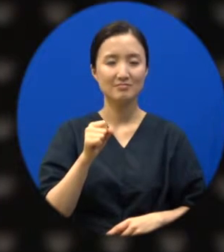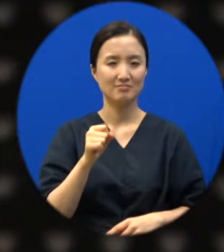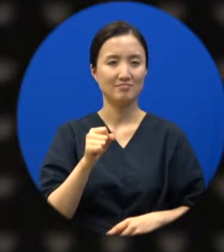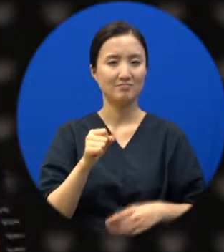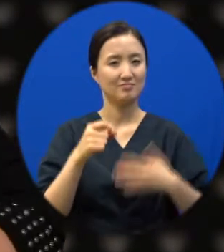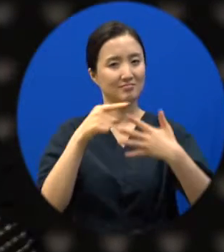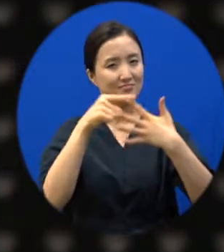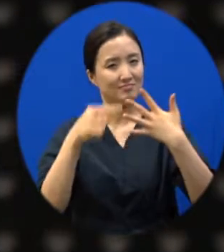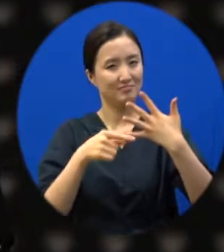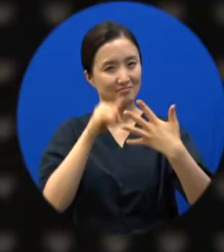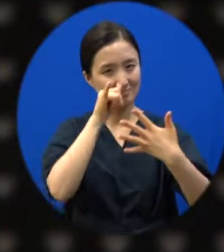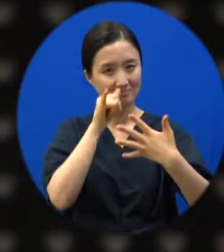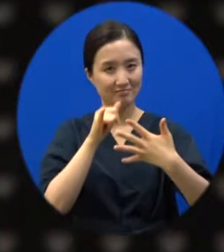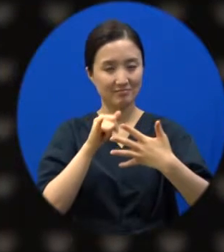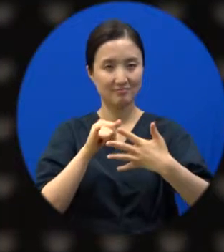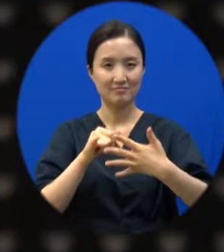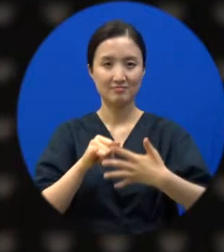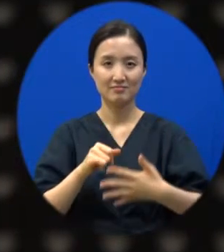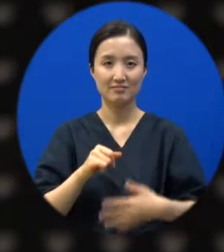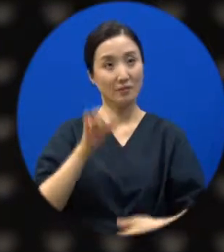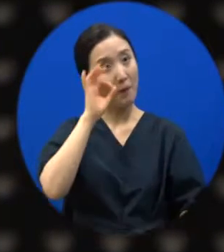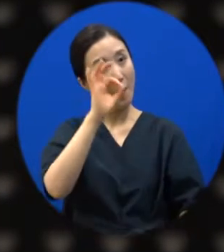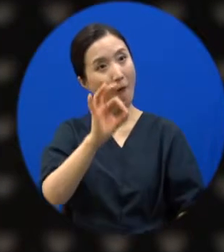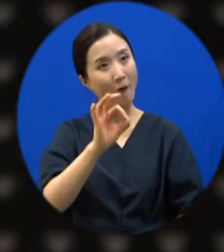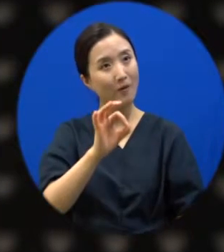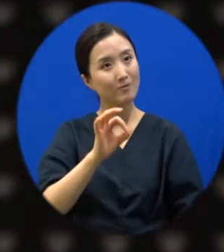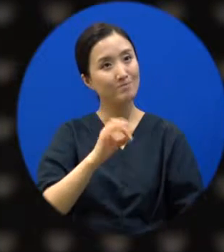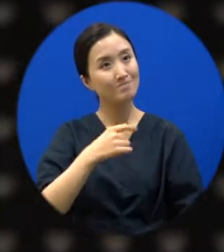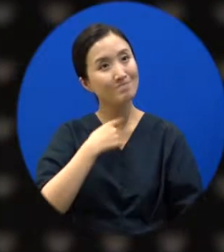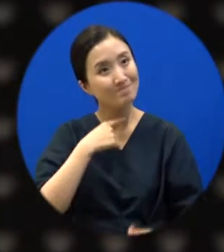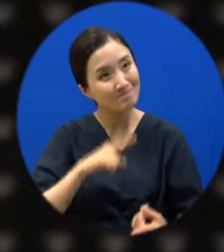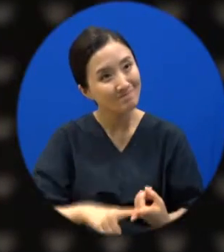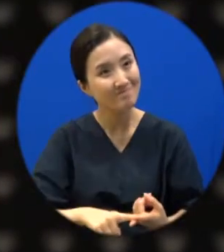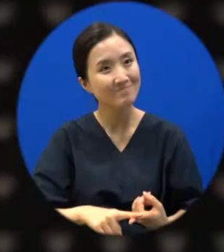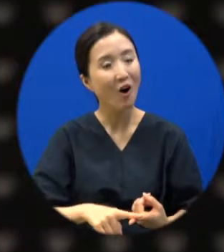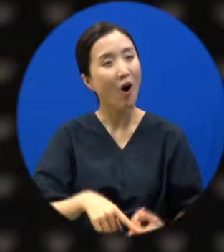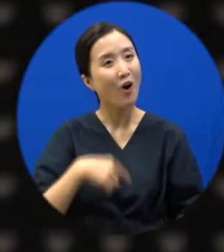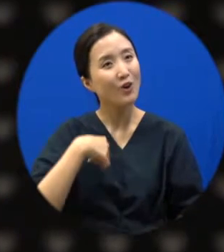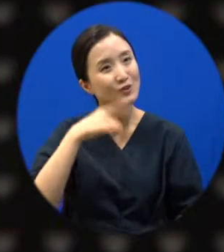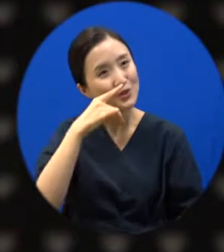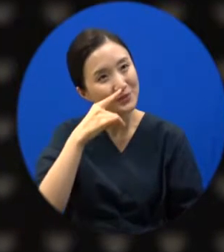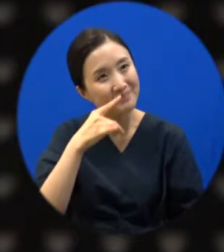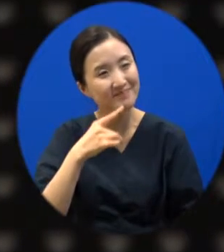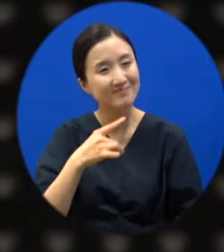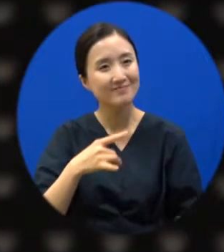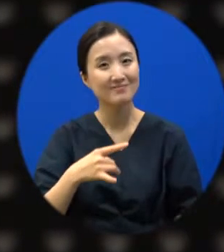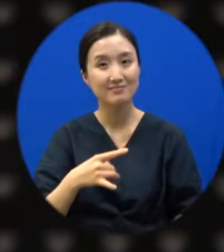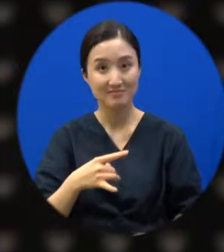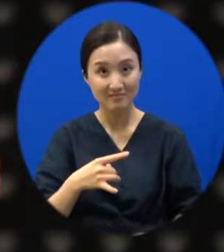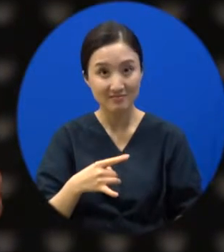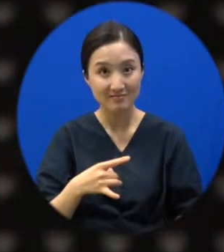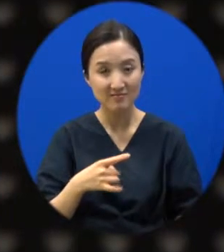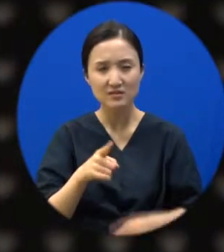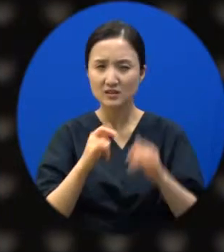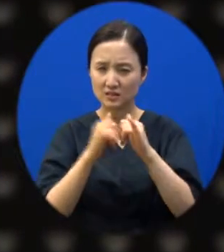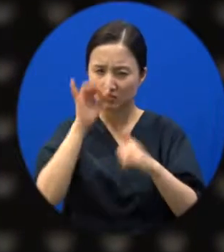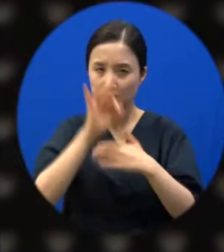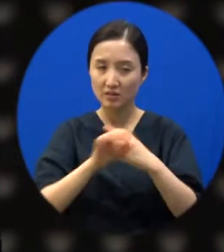사람을 딱 봤는데 굉장히 매력 있어. 호감이 가. 마음에 들어. 자, 표정이